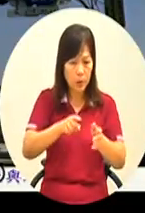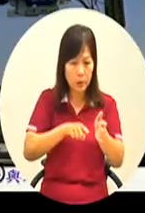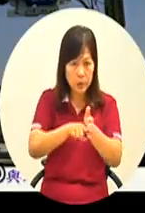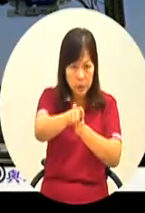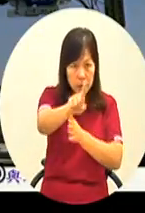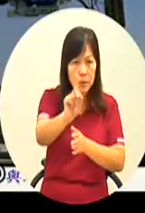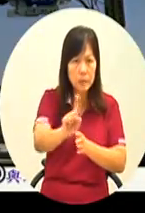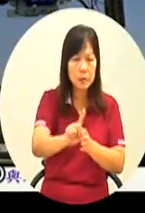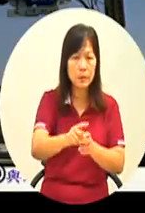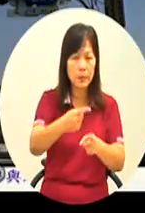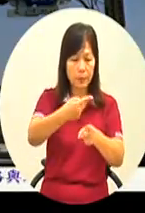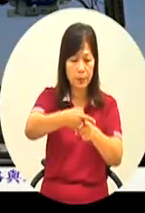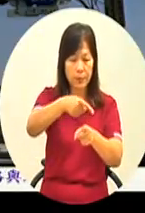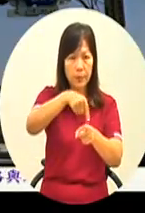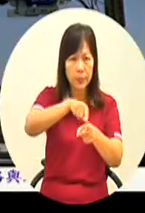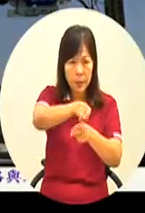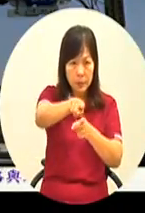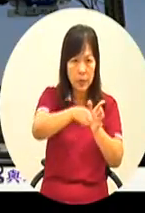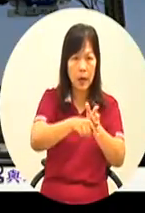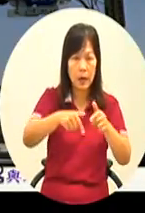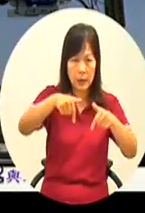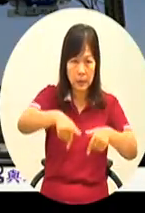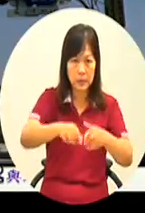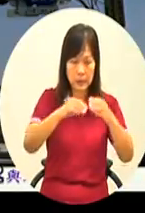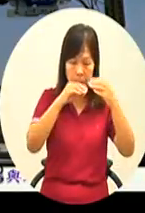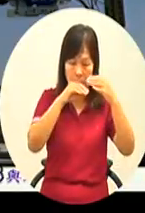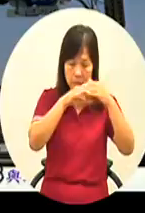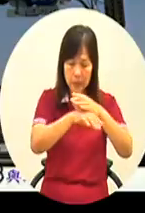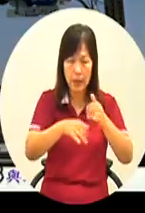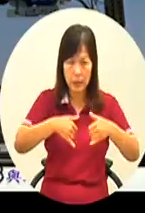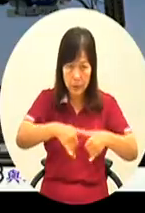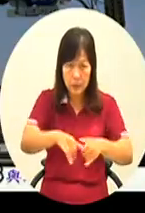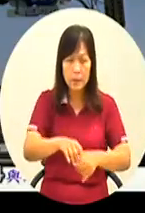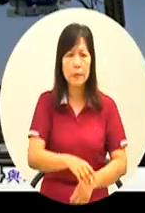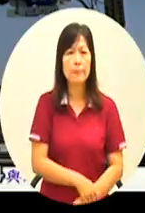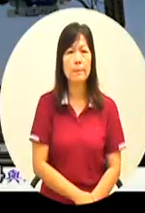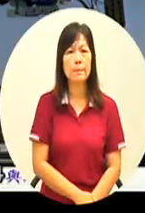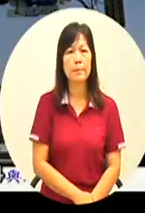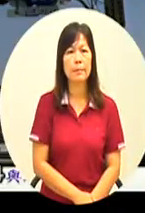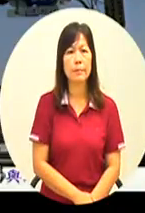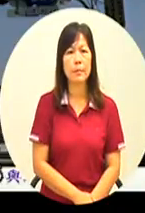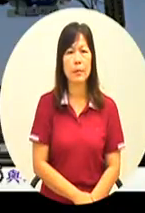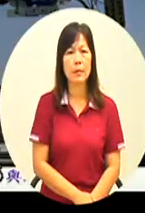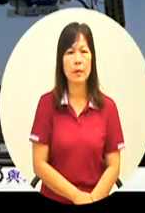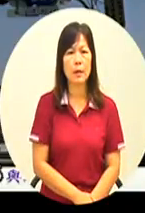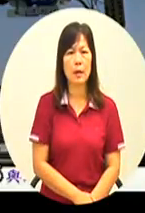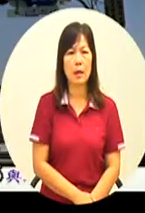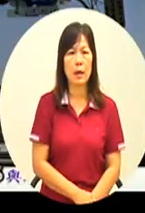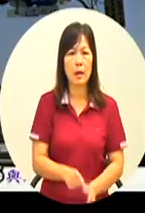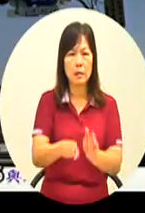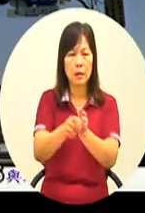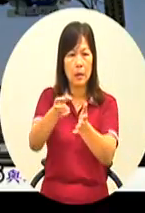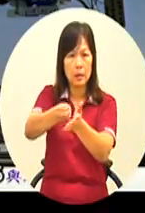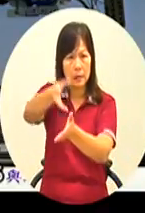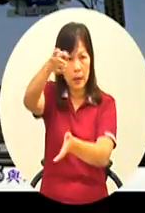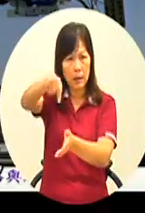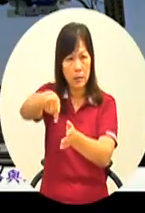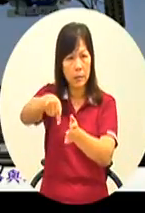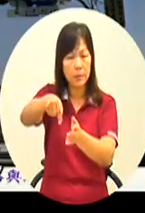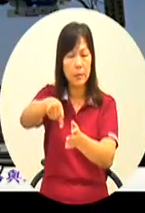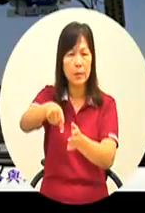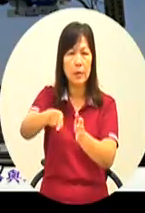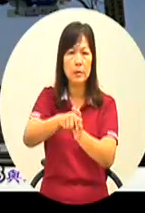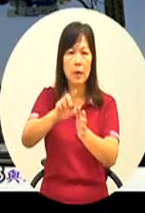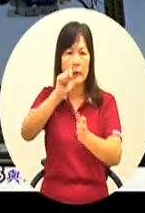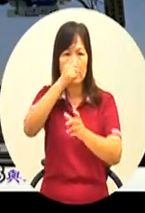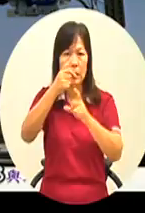就是这边叫做西藏街，那边我的灯饰的大楼这边美术馆的特